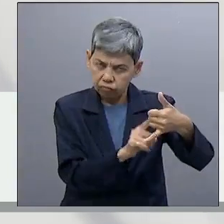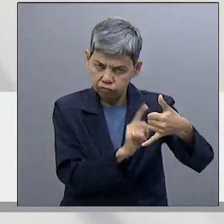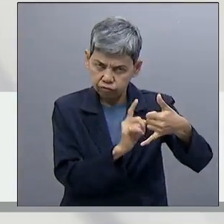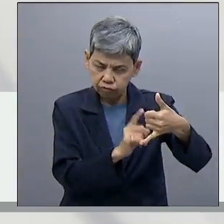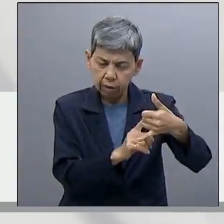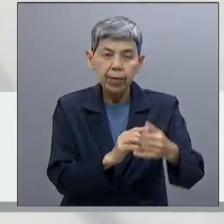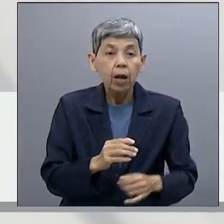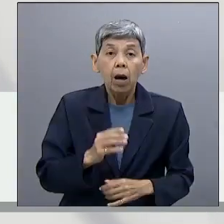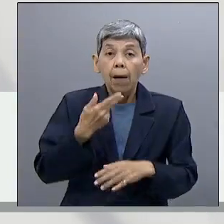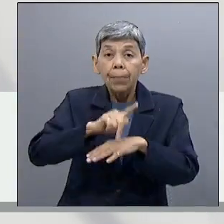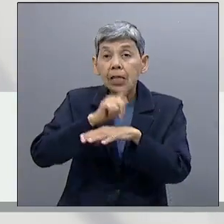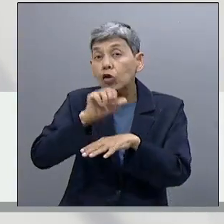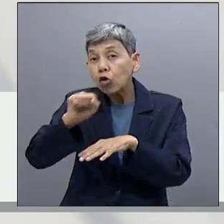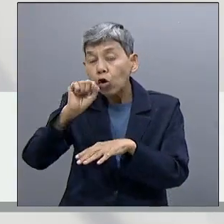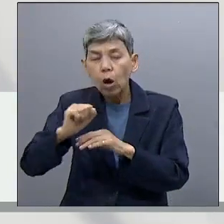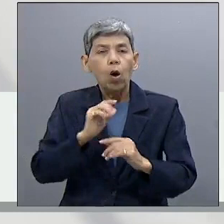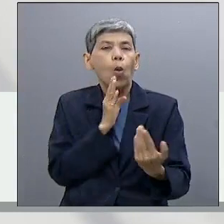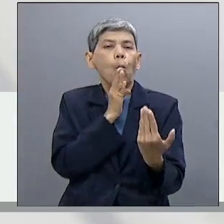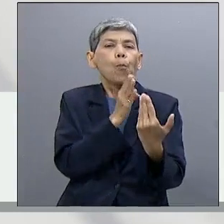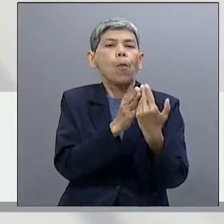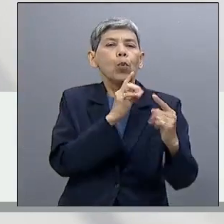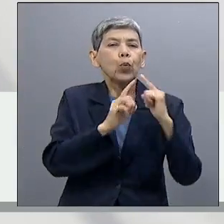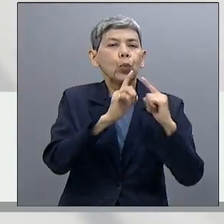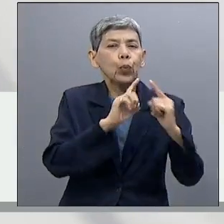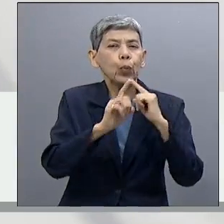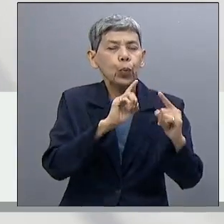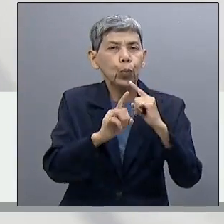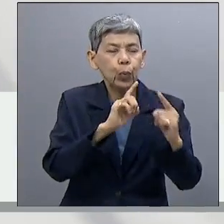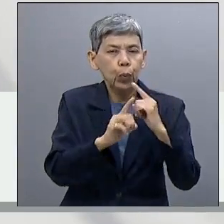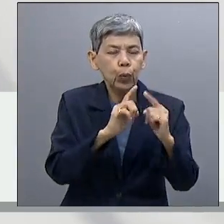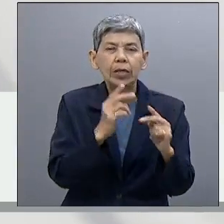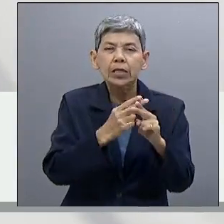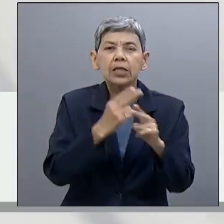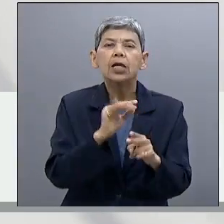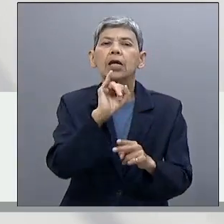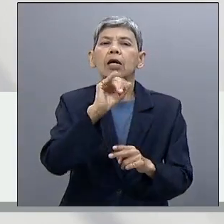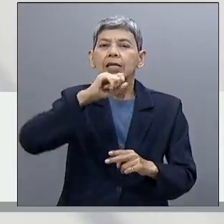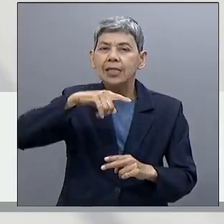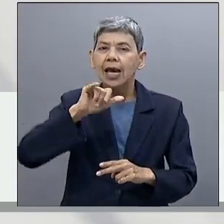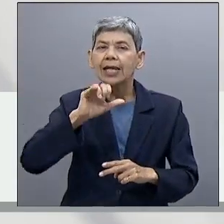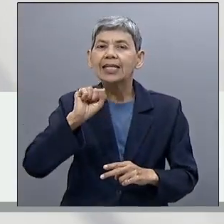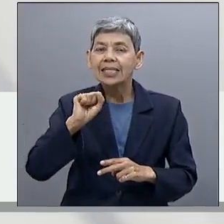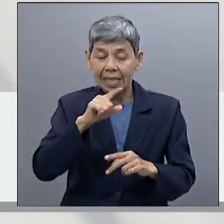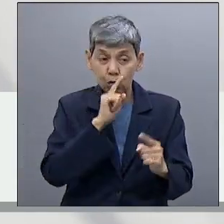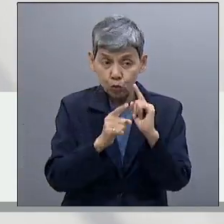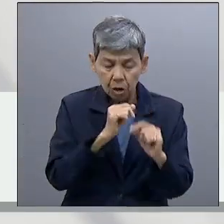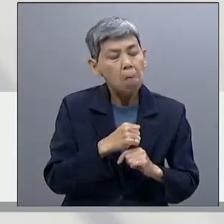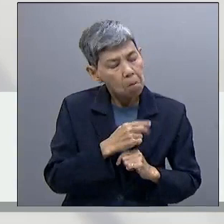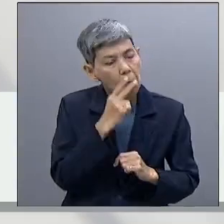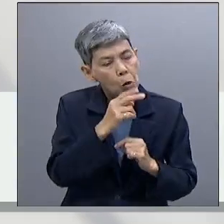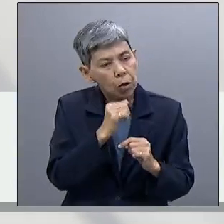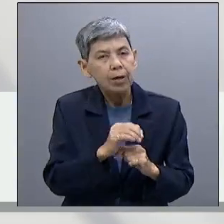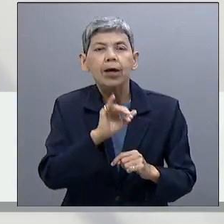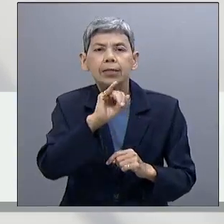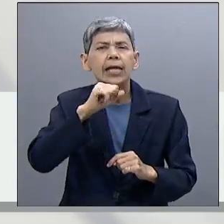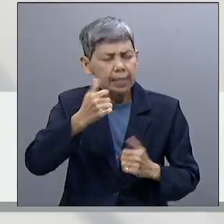านวันโนได้ปรึกษากับซายิดสุไลมานเนี่ยนะครับก็เห็นว่าซายิด